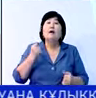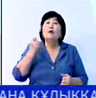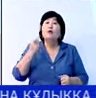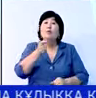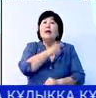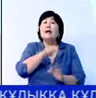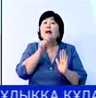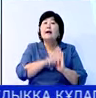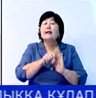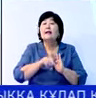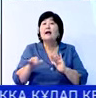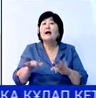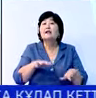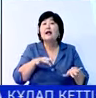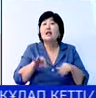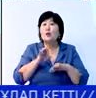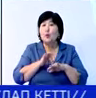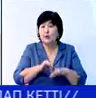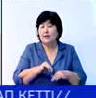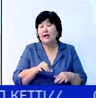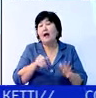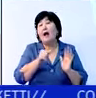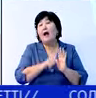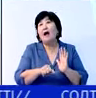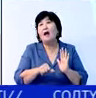рейдтік іс-шаралар өткізілді. 60